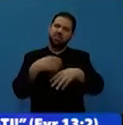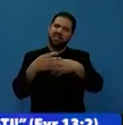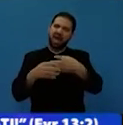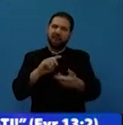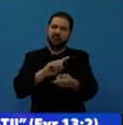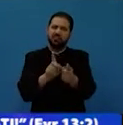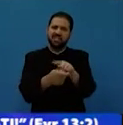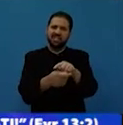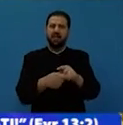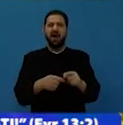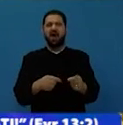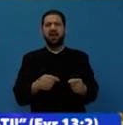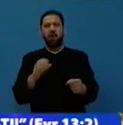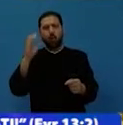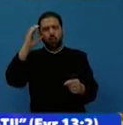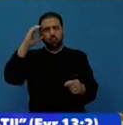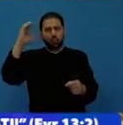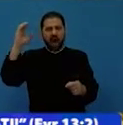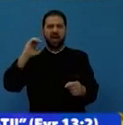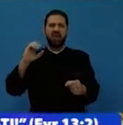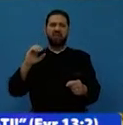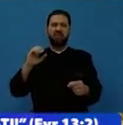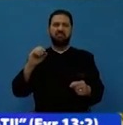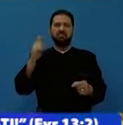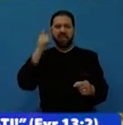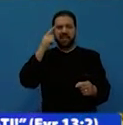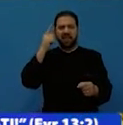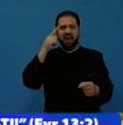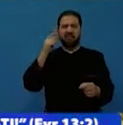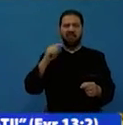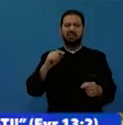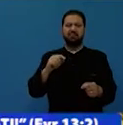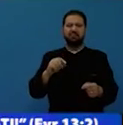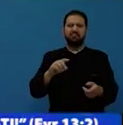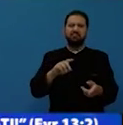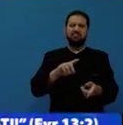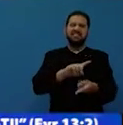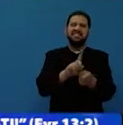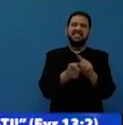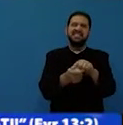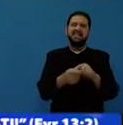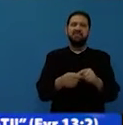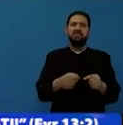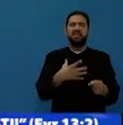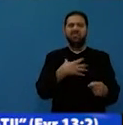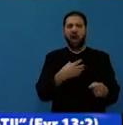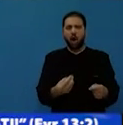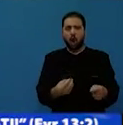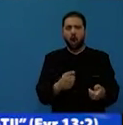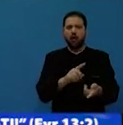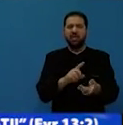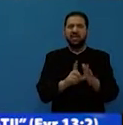se face schimb cultural, mental, schimb de valori dintre cele